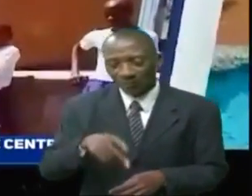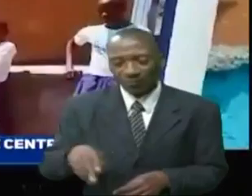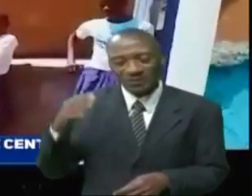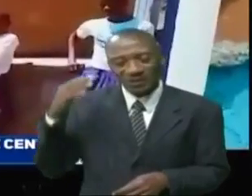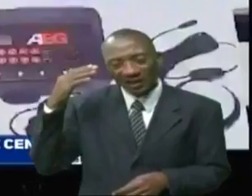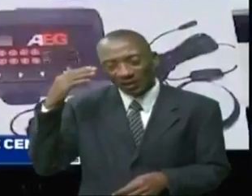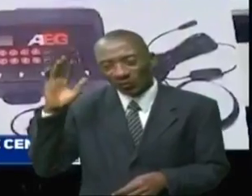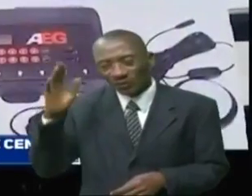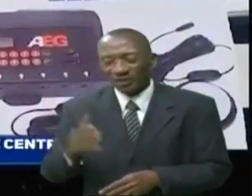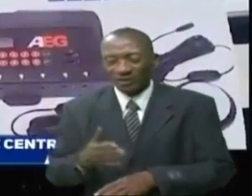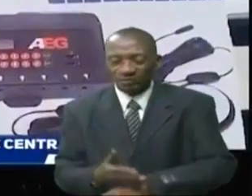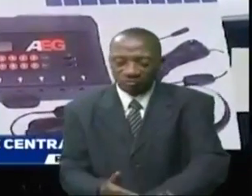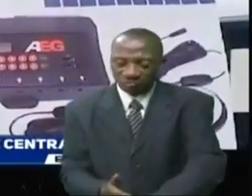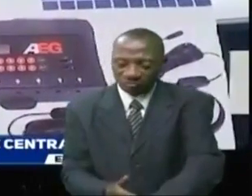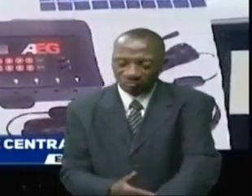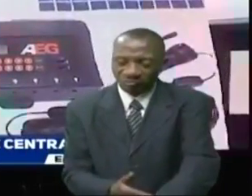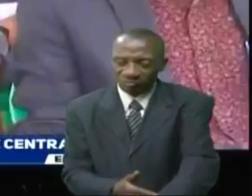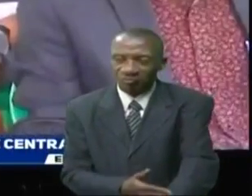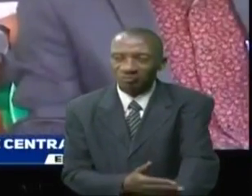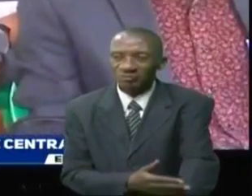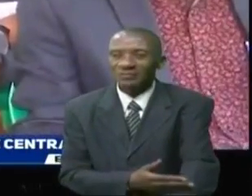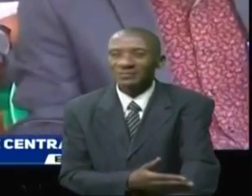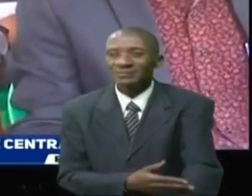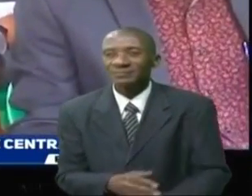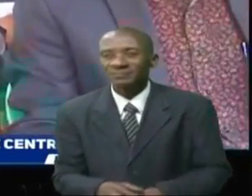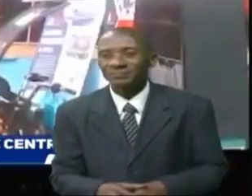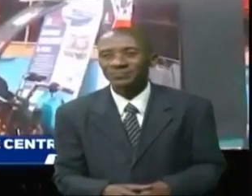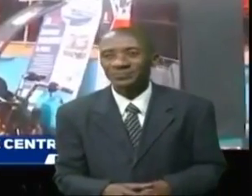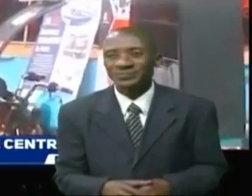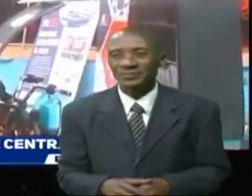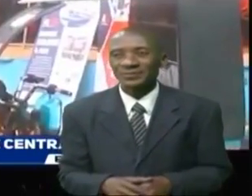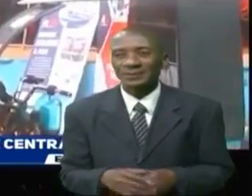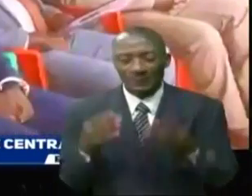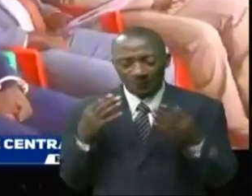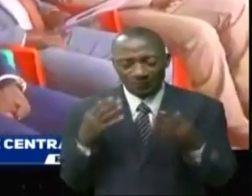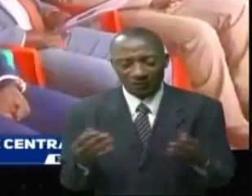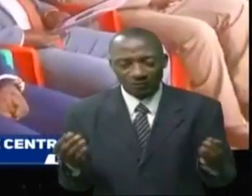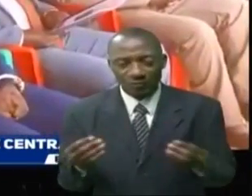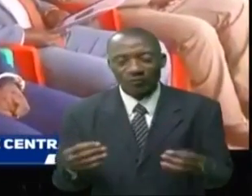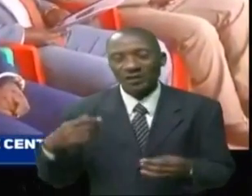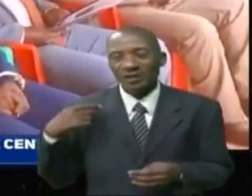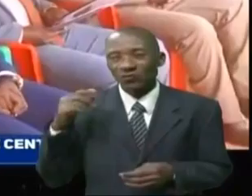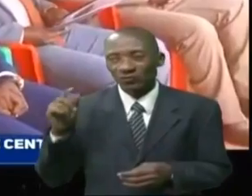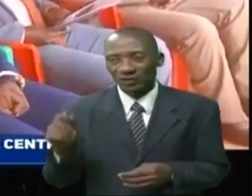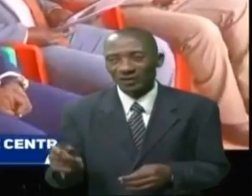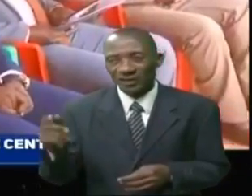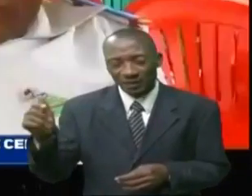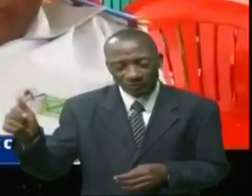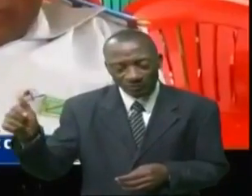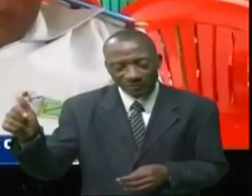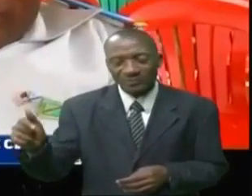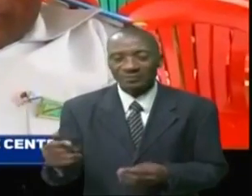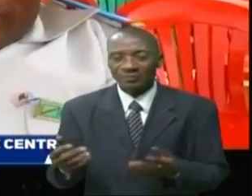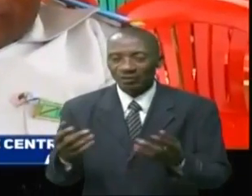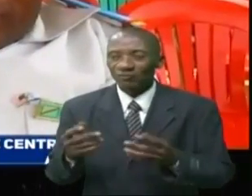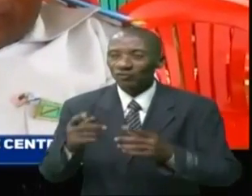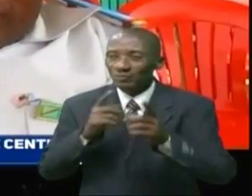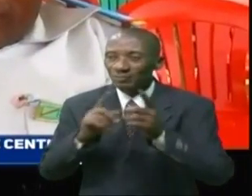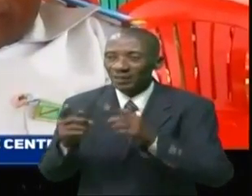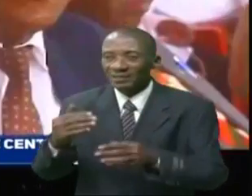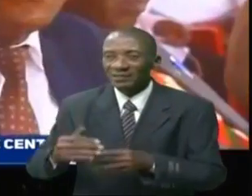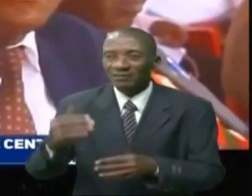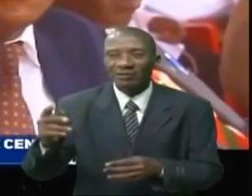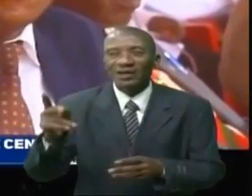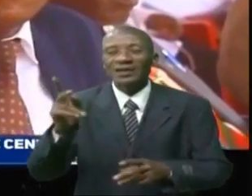qualité qui va impacter sur la vie de la population. Devant les autorités politico-administratives, tant civiles que militaires,